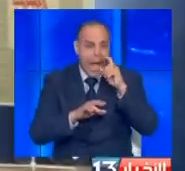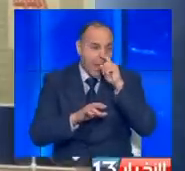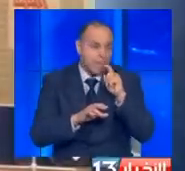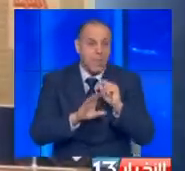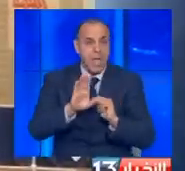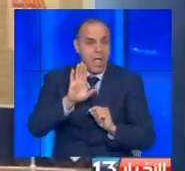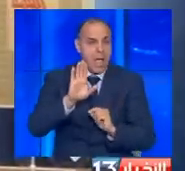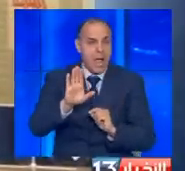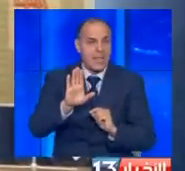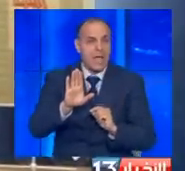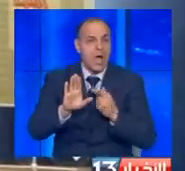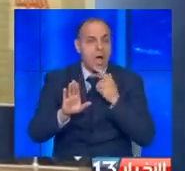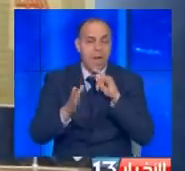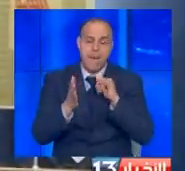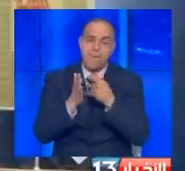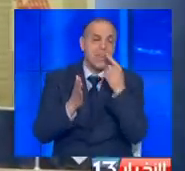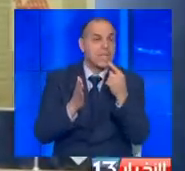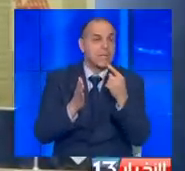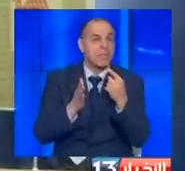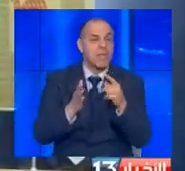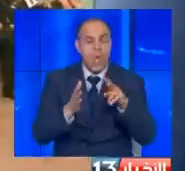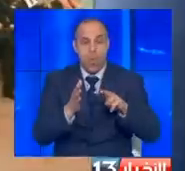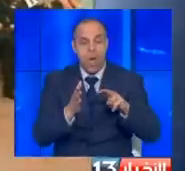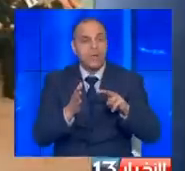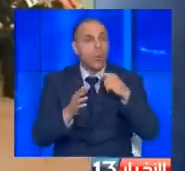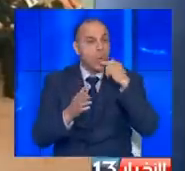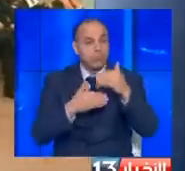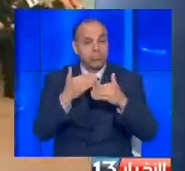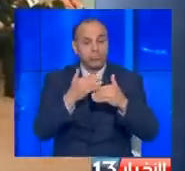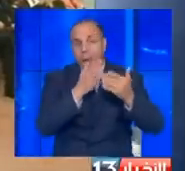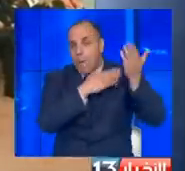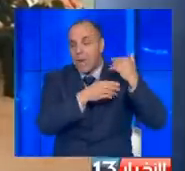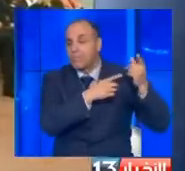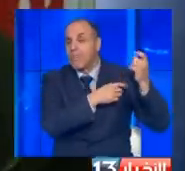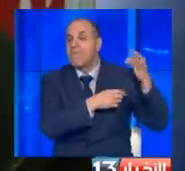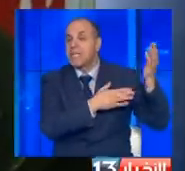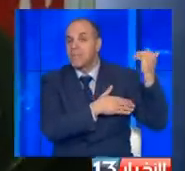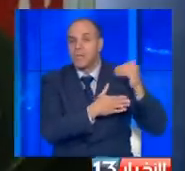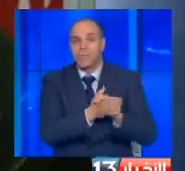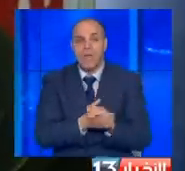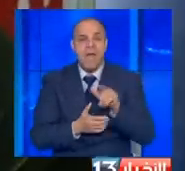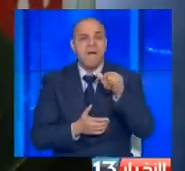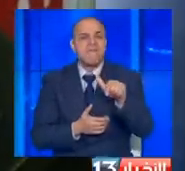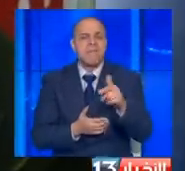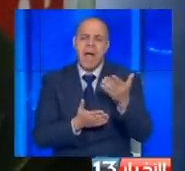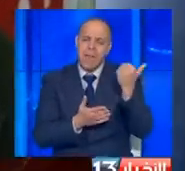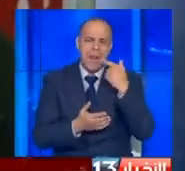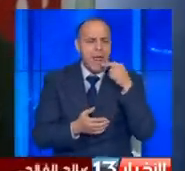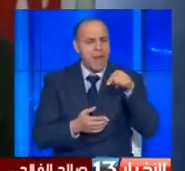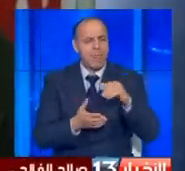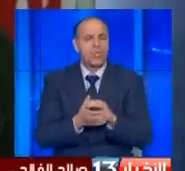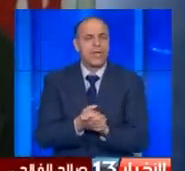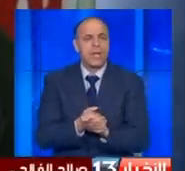والتراث المدى ودوره في الواقع السوري بان الحقبه الاستعماريه هناك اشياء مشاركه ضروره